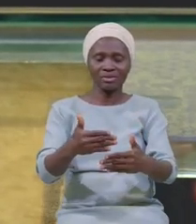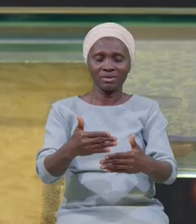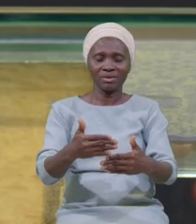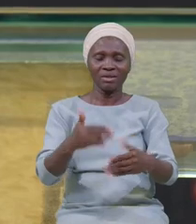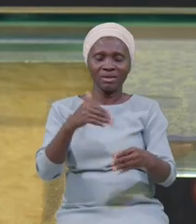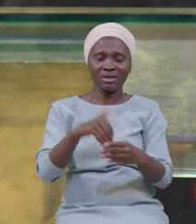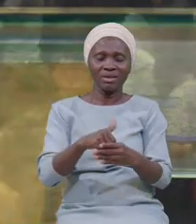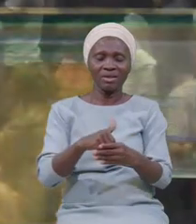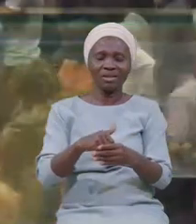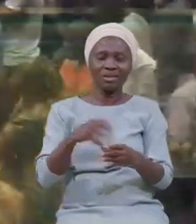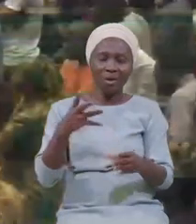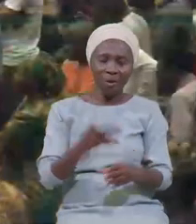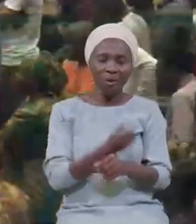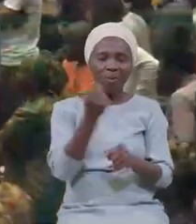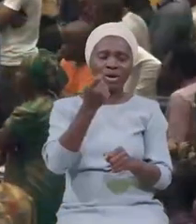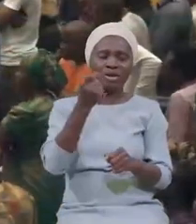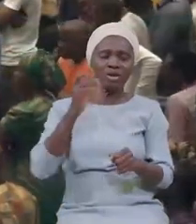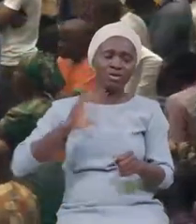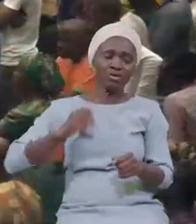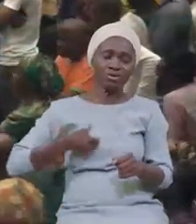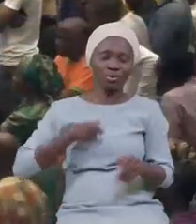dans le gain des âmes,